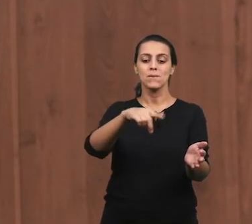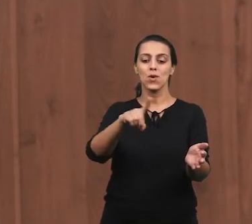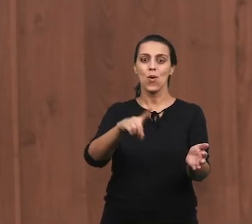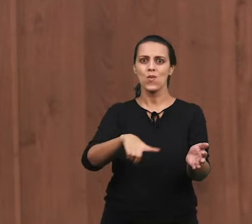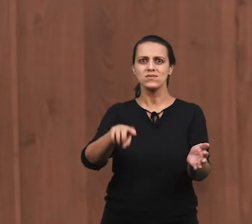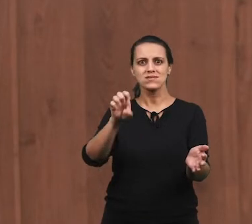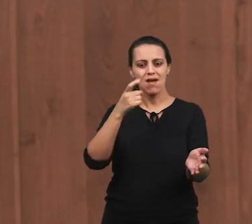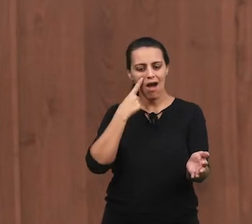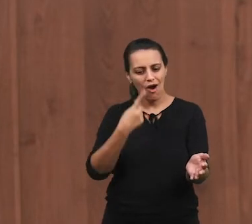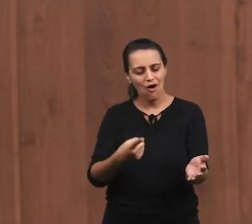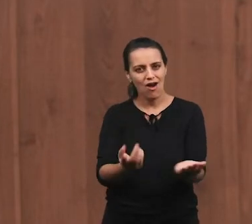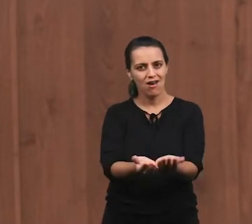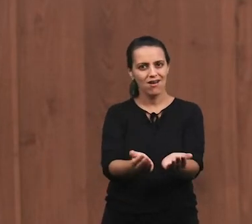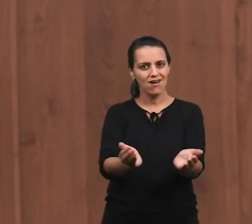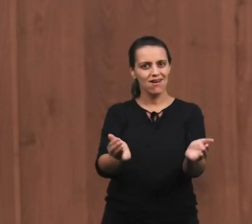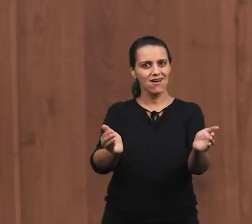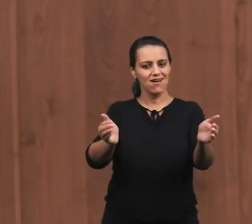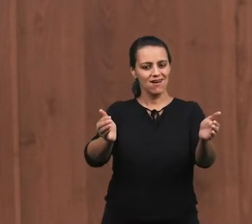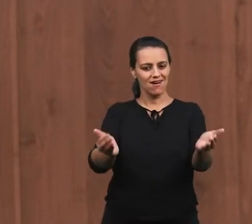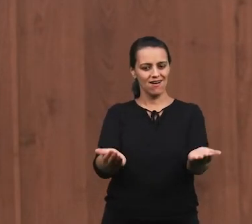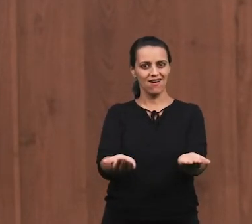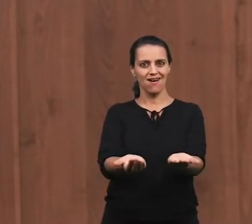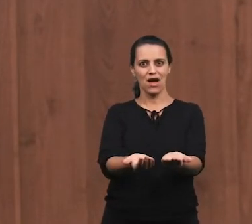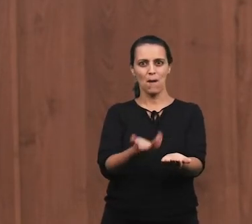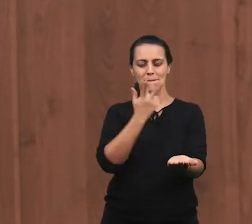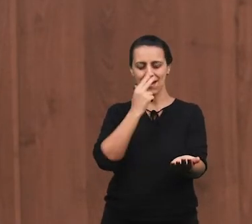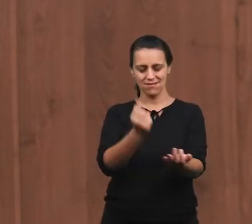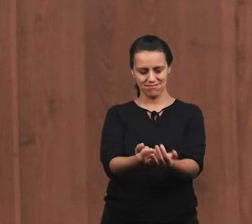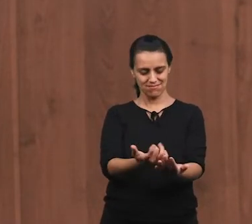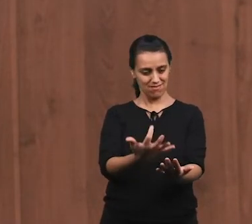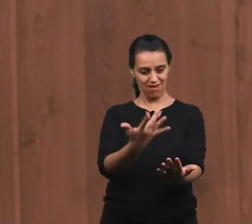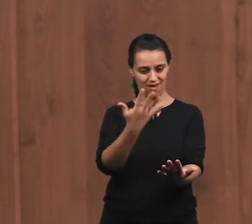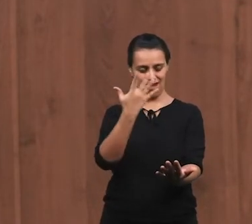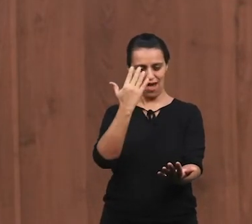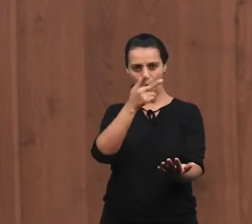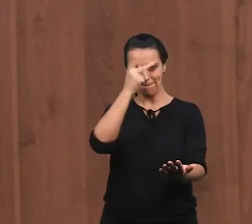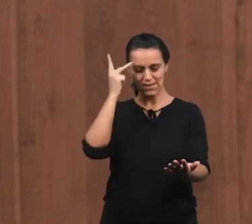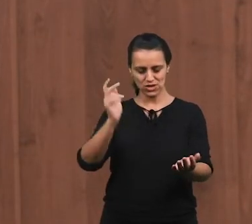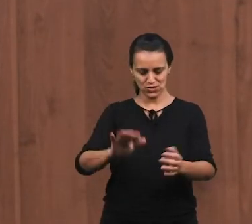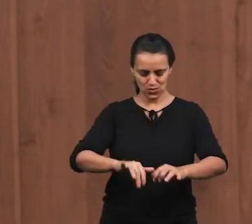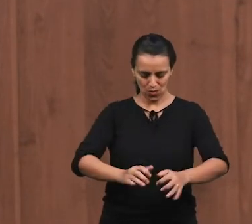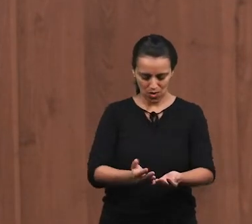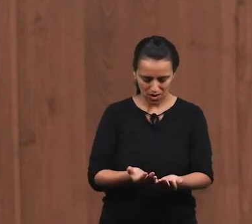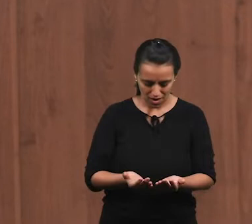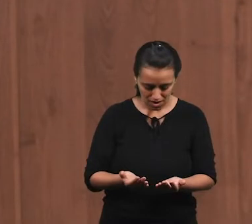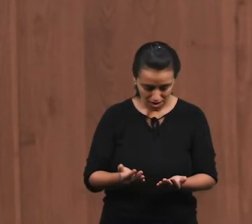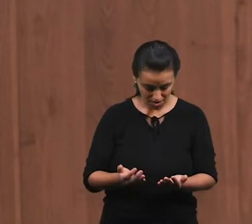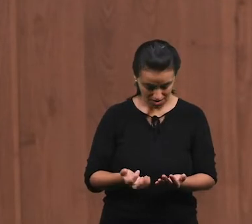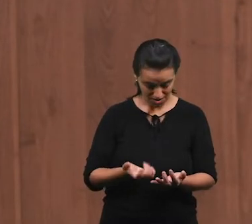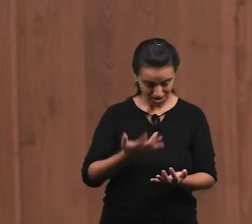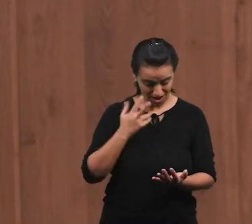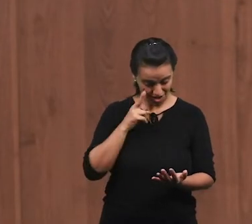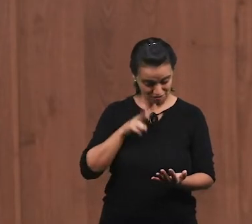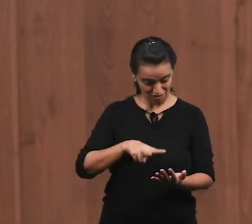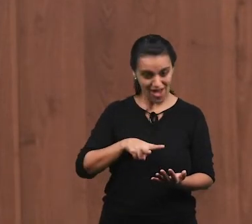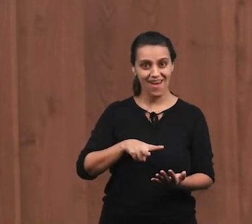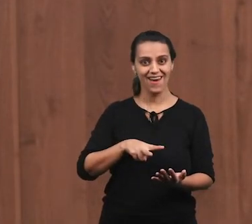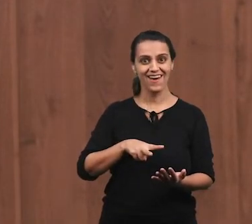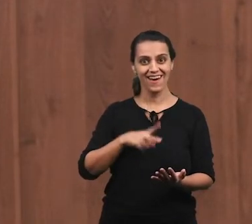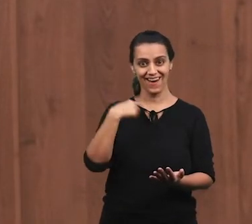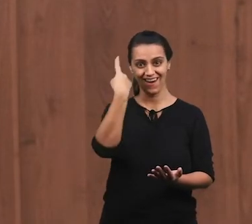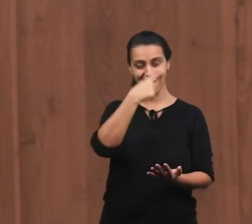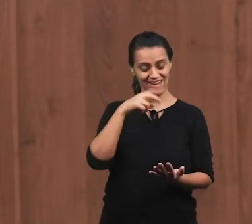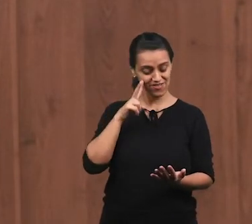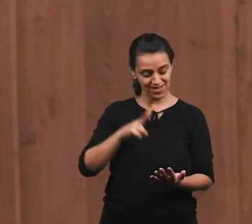жертву животных вместо себя. И это животное указывало на Господа Иисуса, который умрет